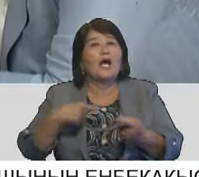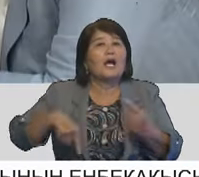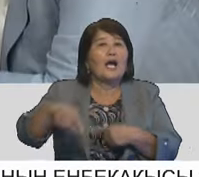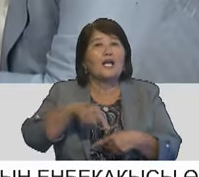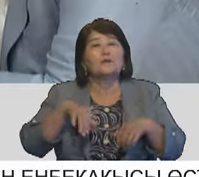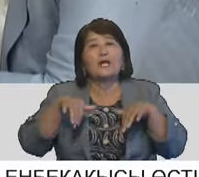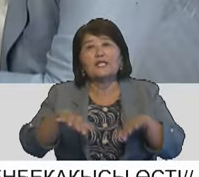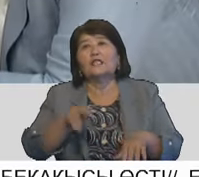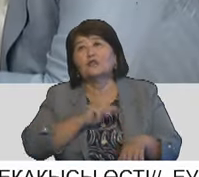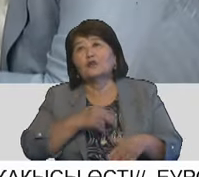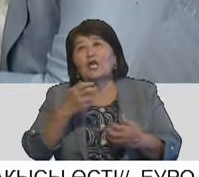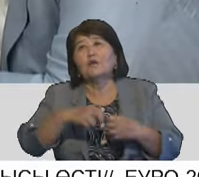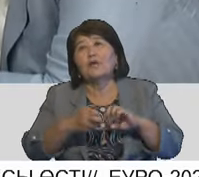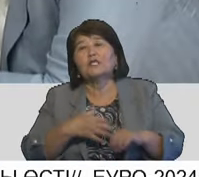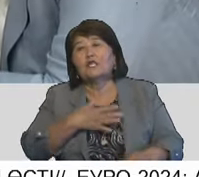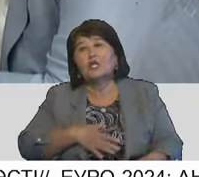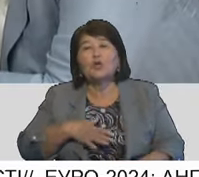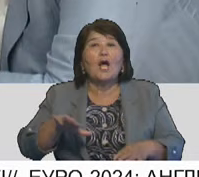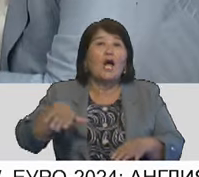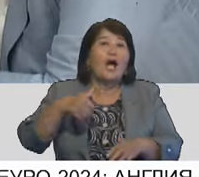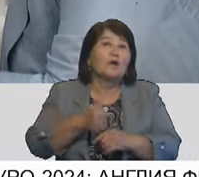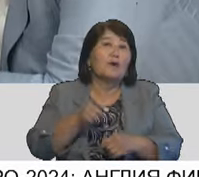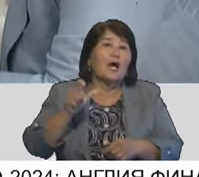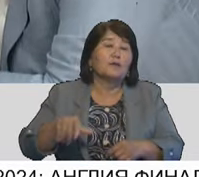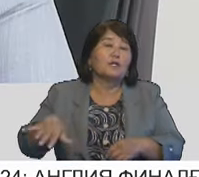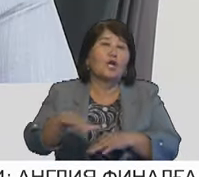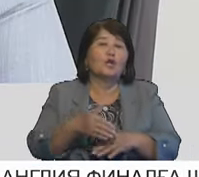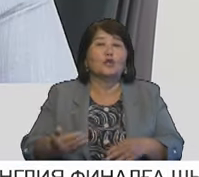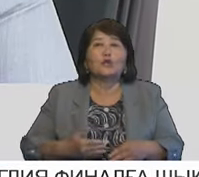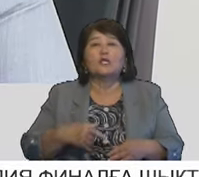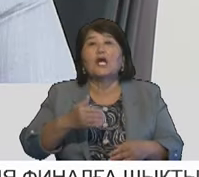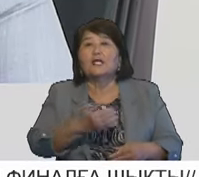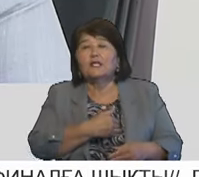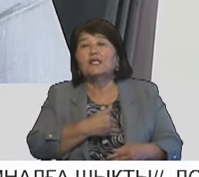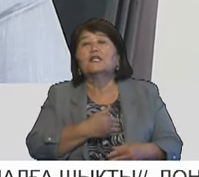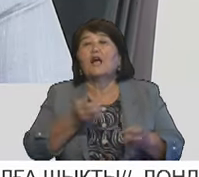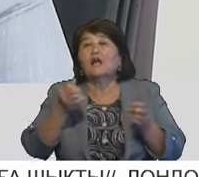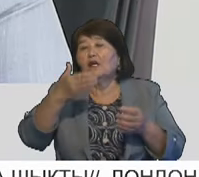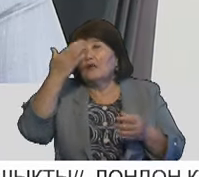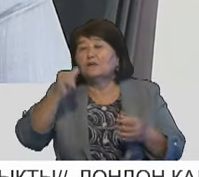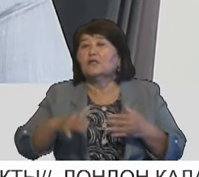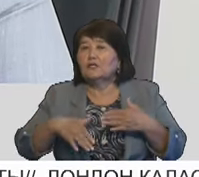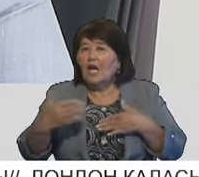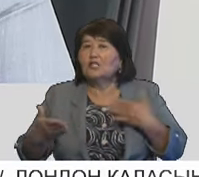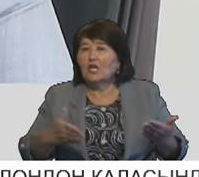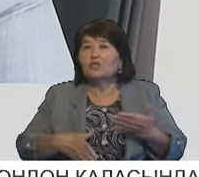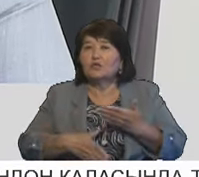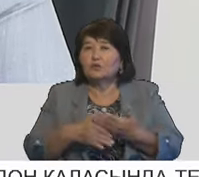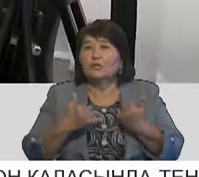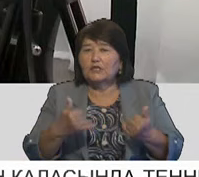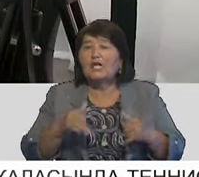саласына қатысты мәселелер толғандырады. Аймақ басшысы тұрғындар талабы жерде қалмайтынын жеткізіп, жан-жақты жұмыс